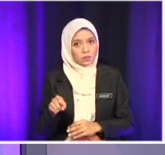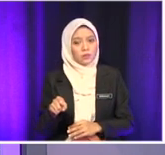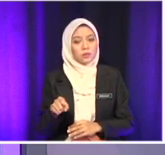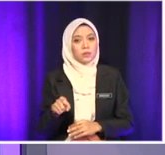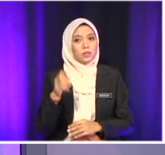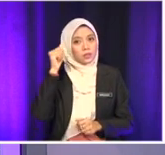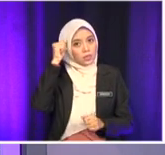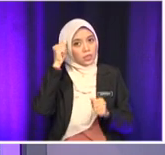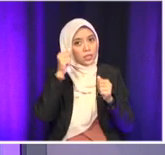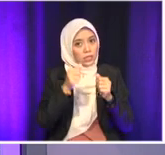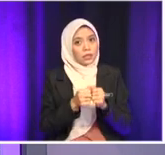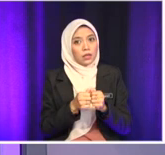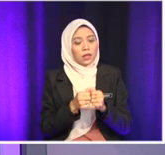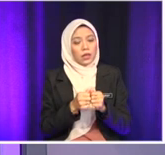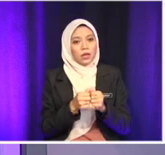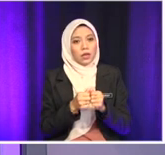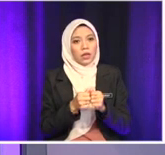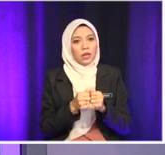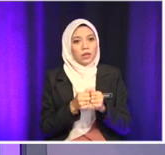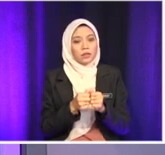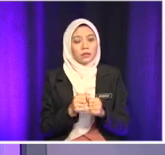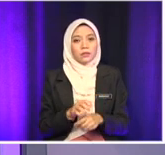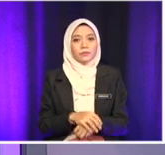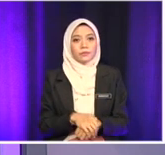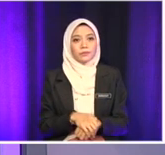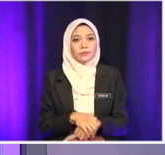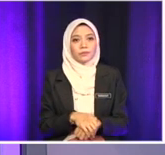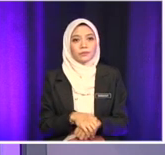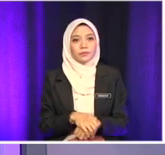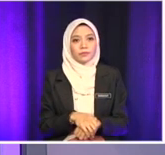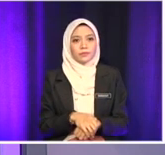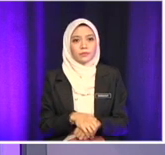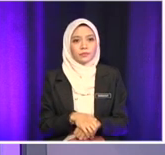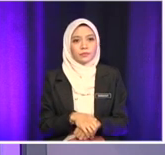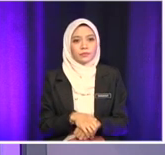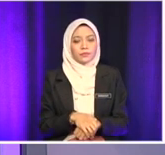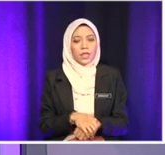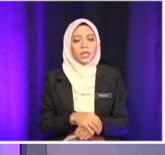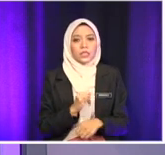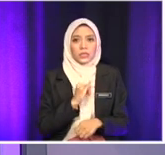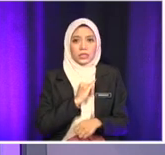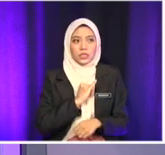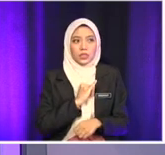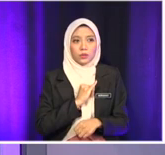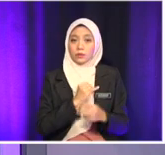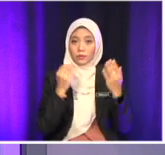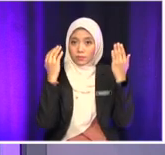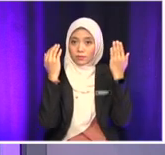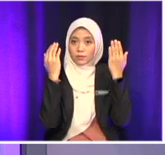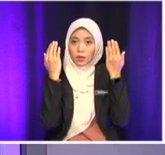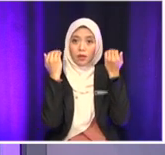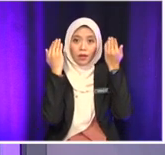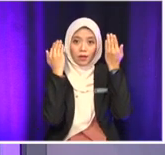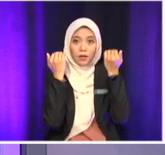yang paling penting daripada jadi tips akhir daripada Cikgu guna untuk murid-murid di luar sana yang pertama